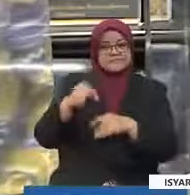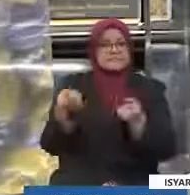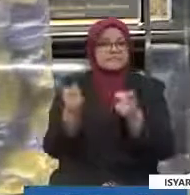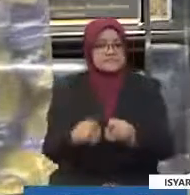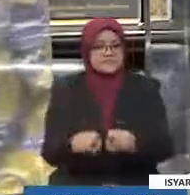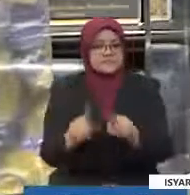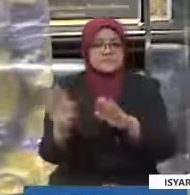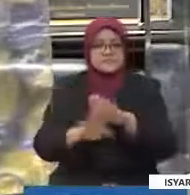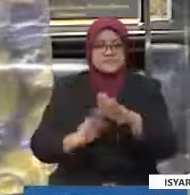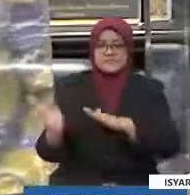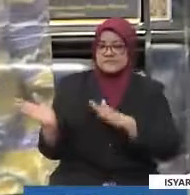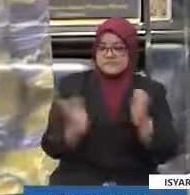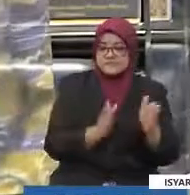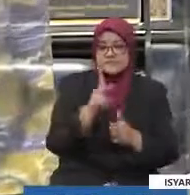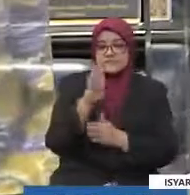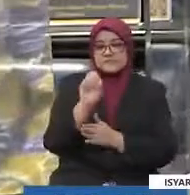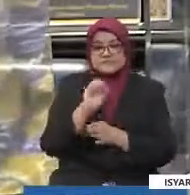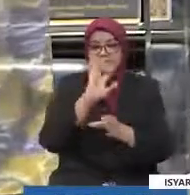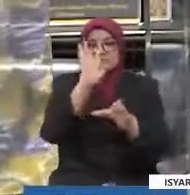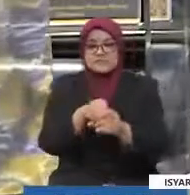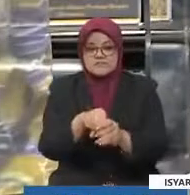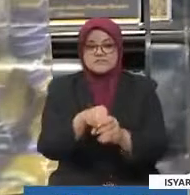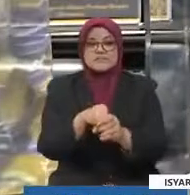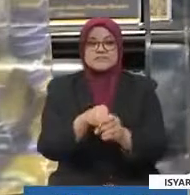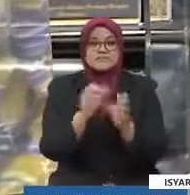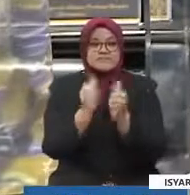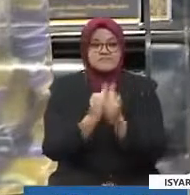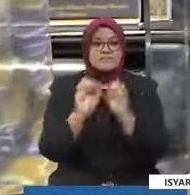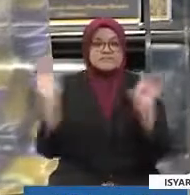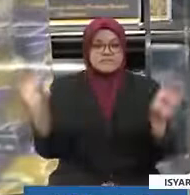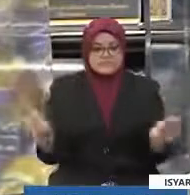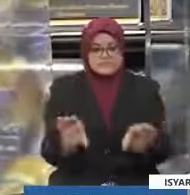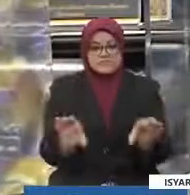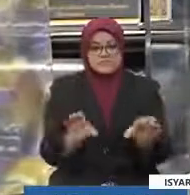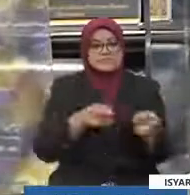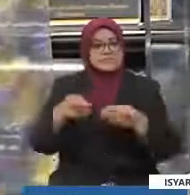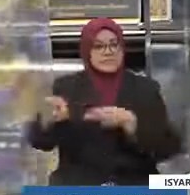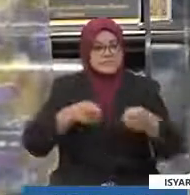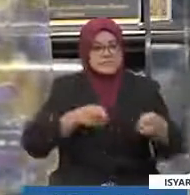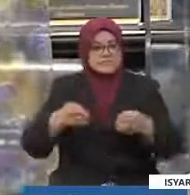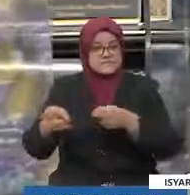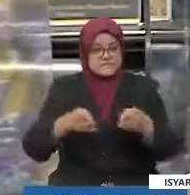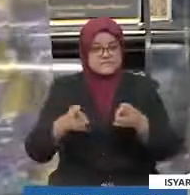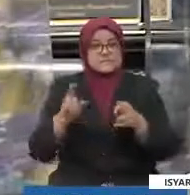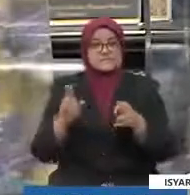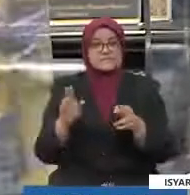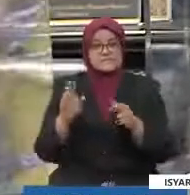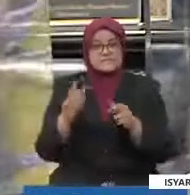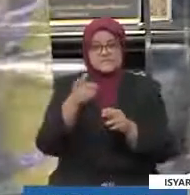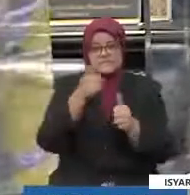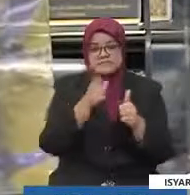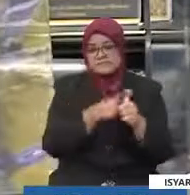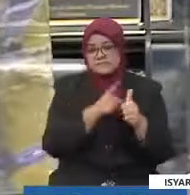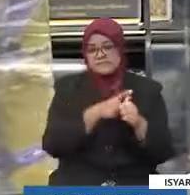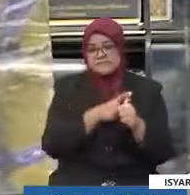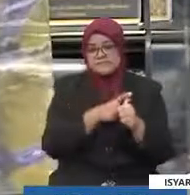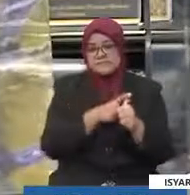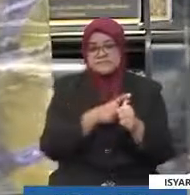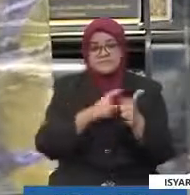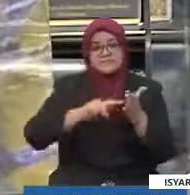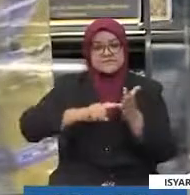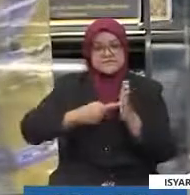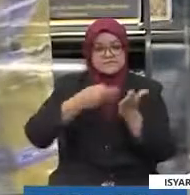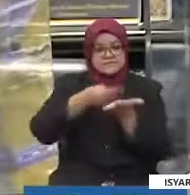ini. Di bawah pelan ini, KBS terlibat secara langsung dengan pelaksanaan inisiatif-inisiatif di bawah faktor 1,